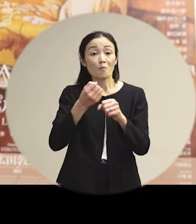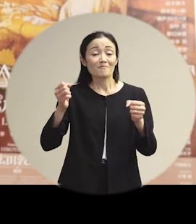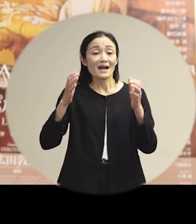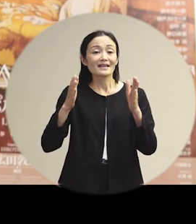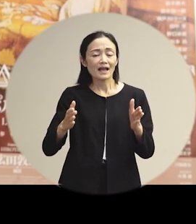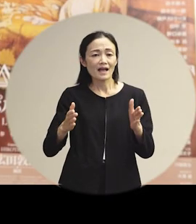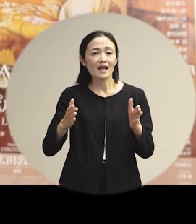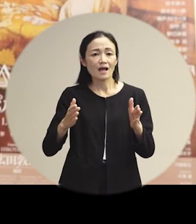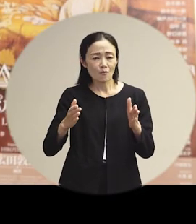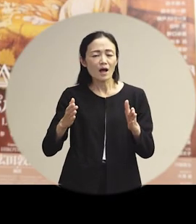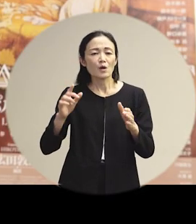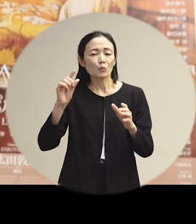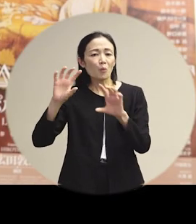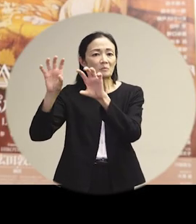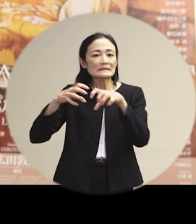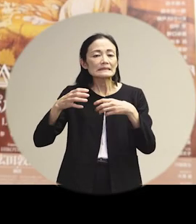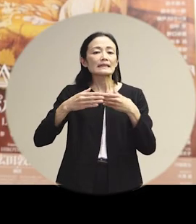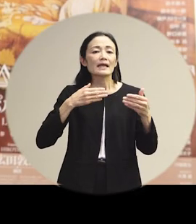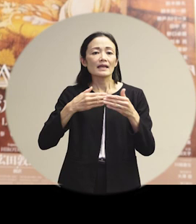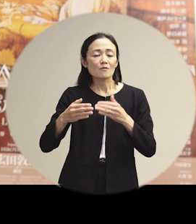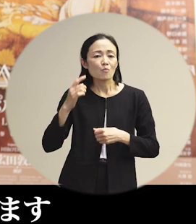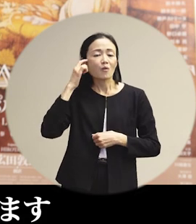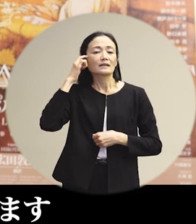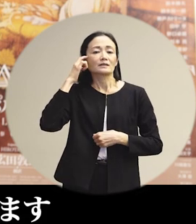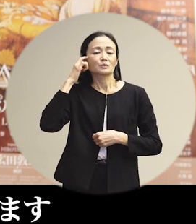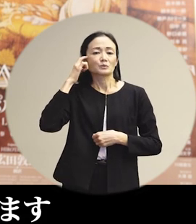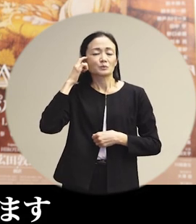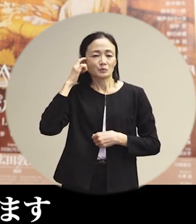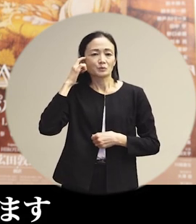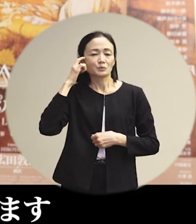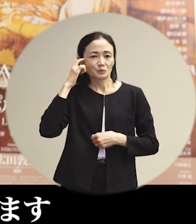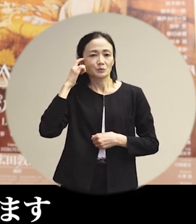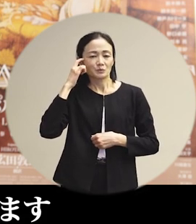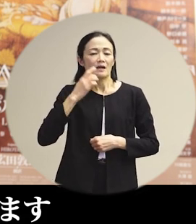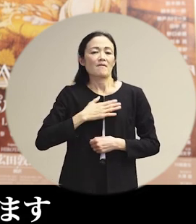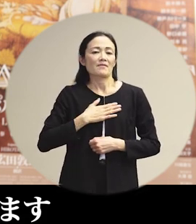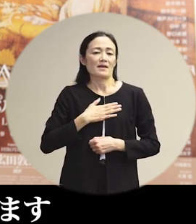ちょっとこう疑似体験してるみたいな感